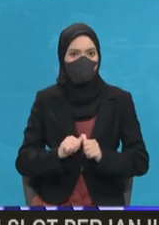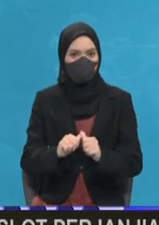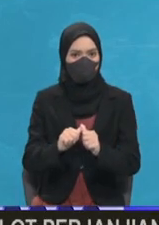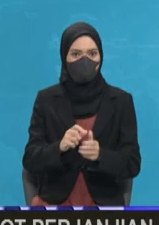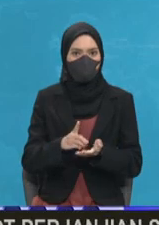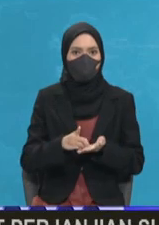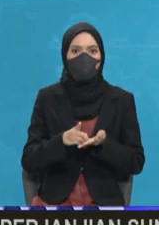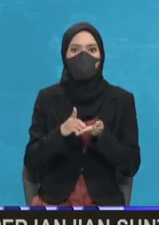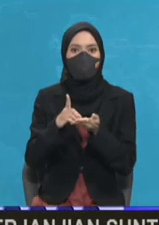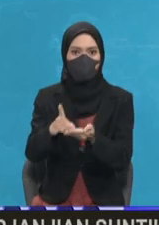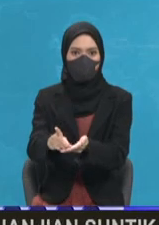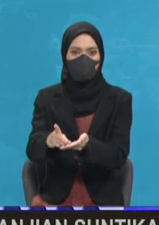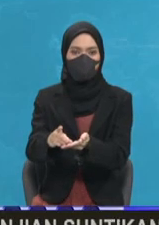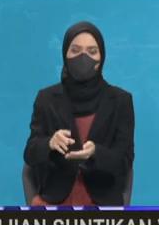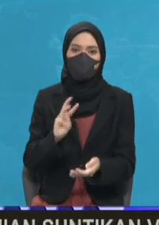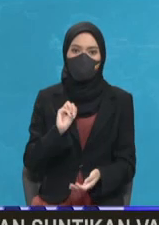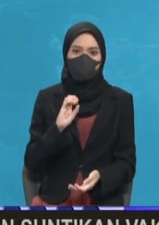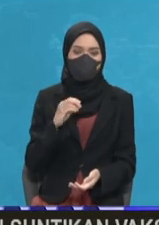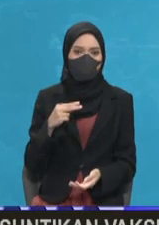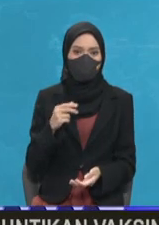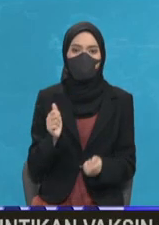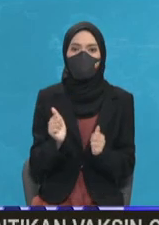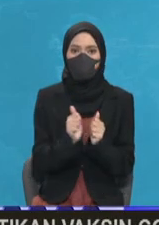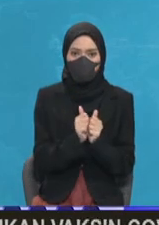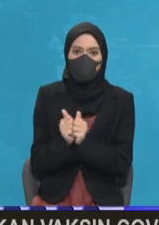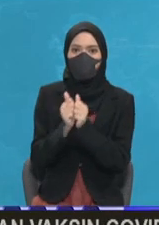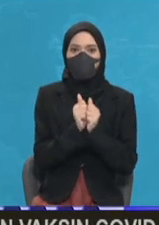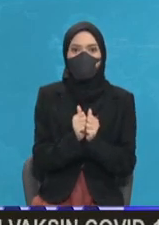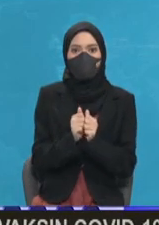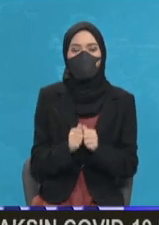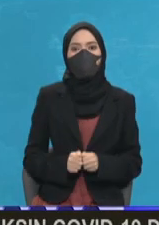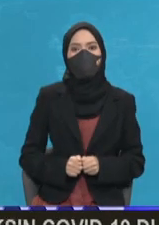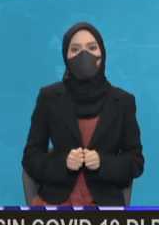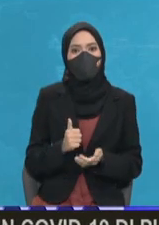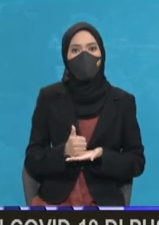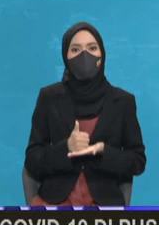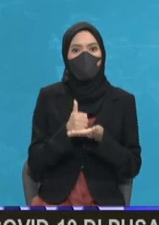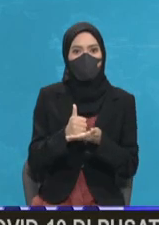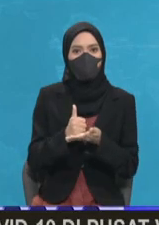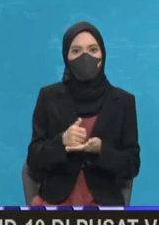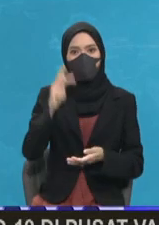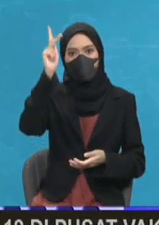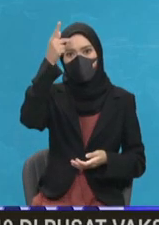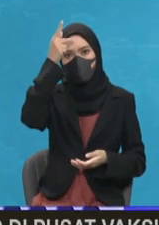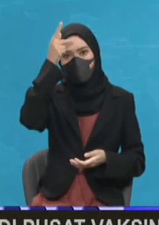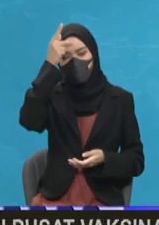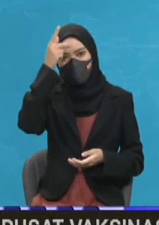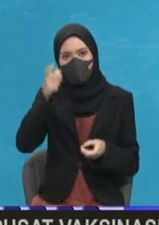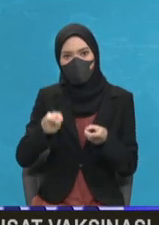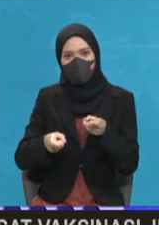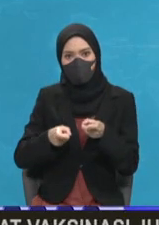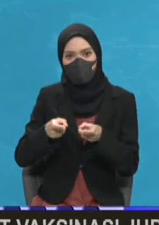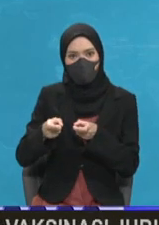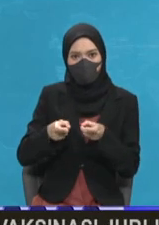Kementerian Kesehatan dalam sama-sama membantu kerajaan menangani dan membendung penularan wabah cover